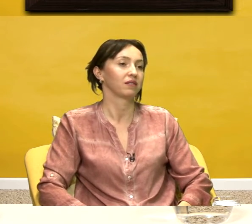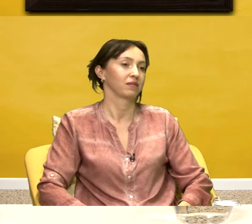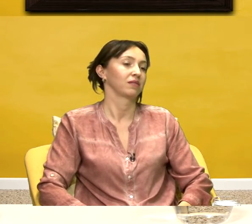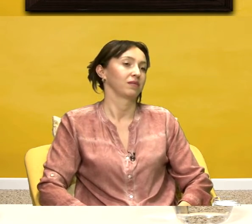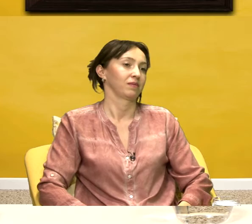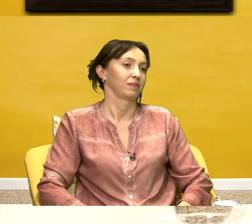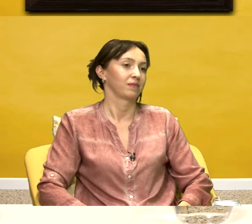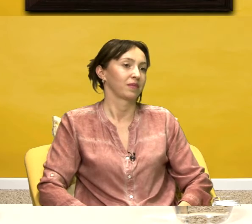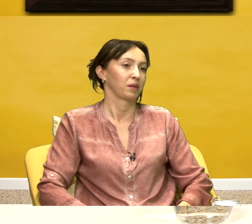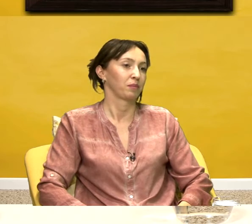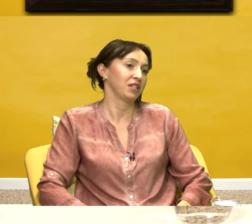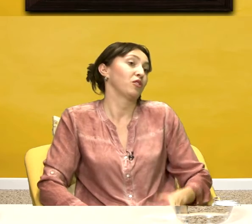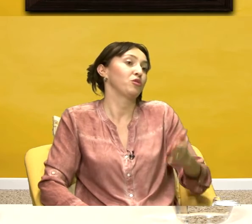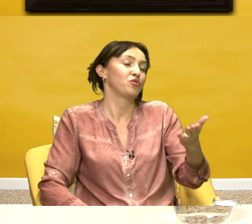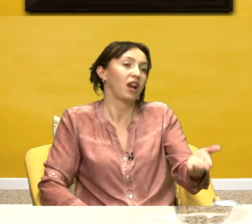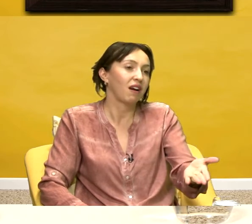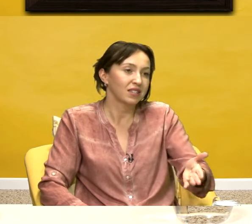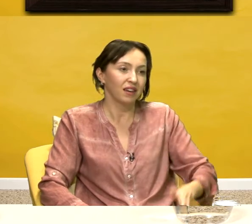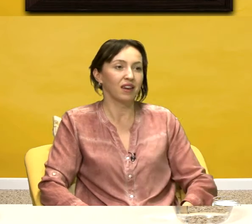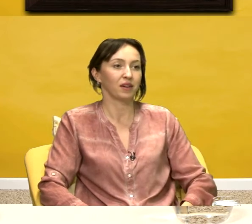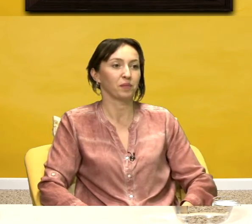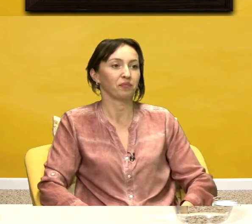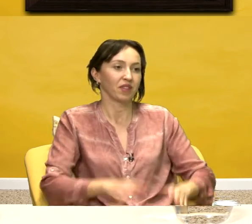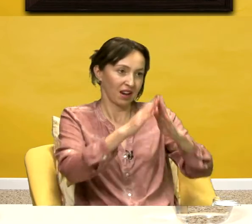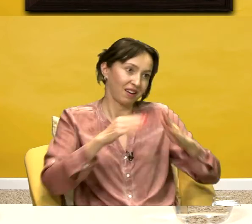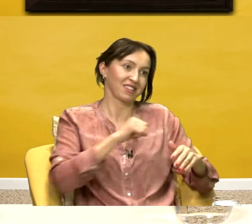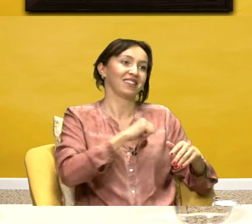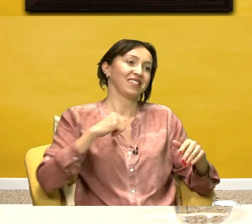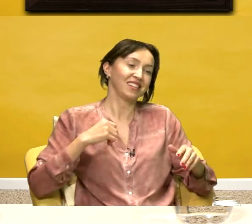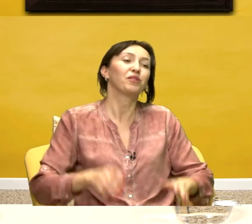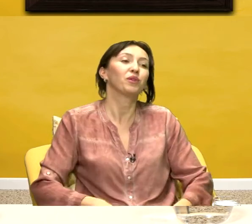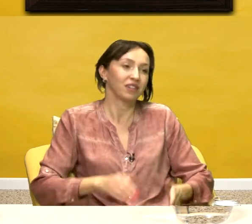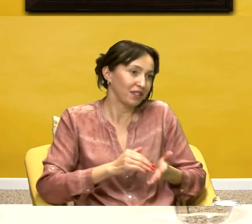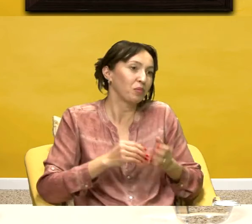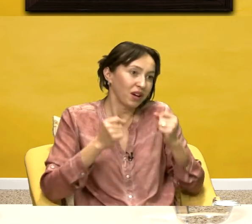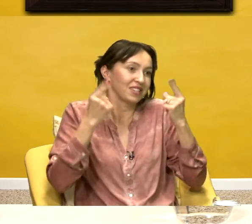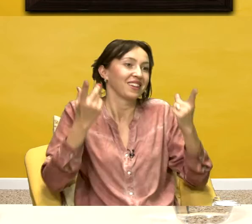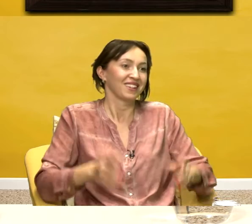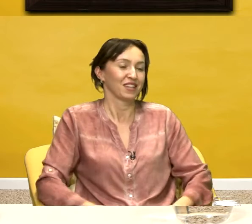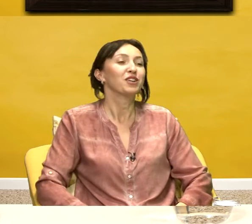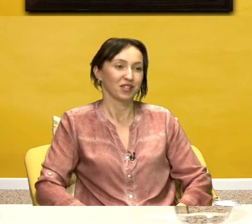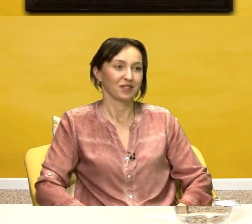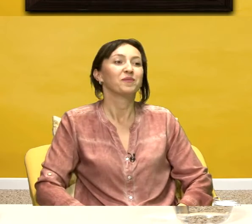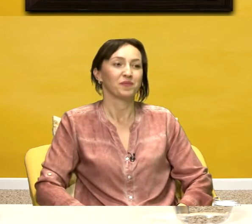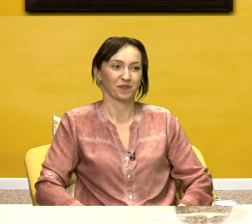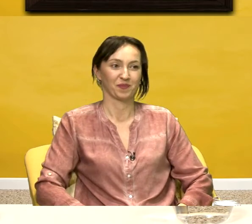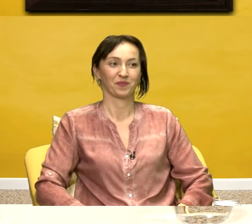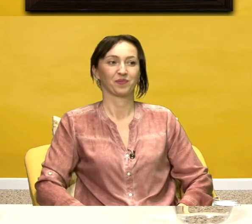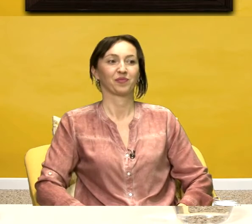obișnuit. Până s-a obișnuit la casa ei. Casa ta singură, trebuia să.